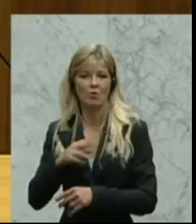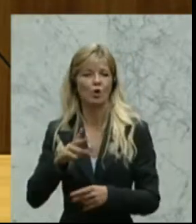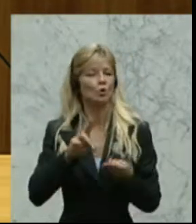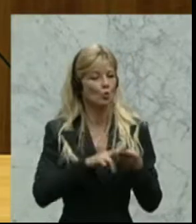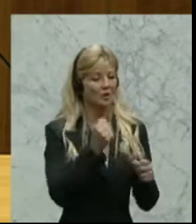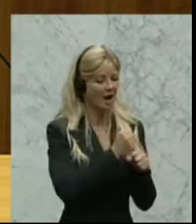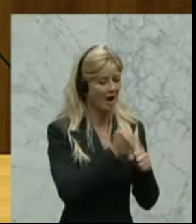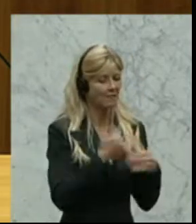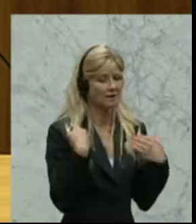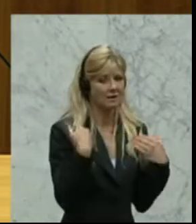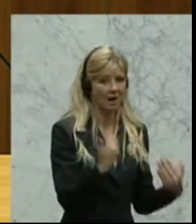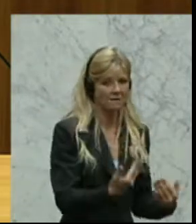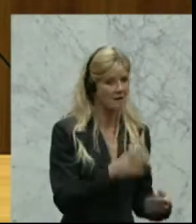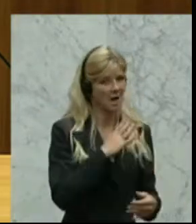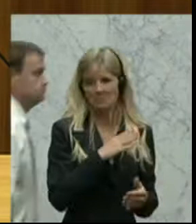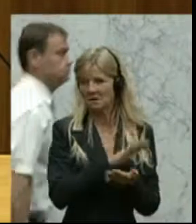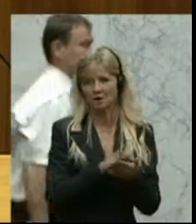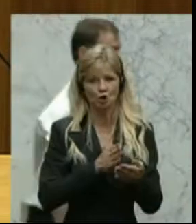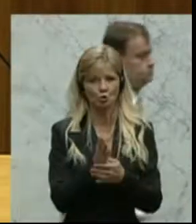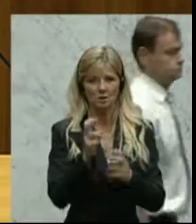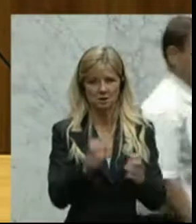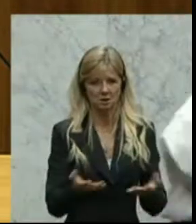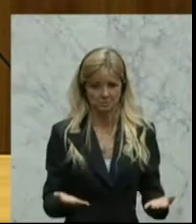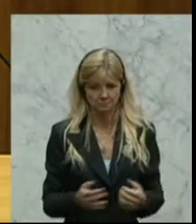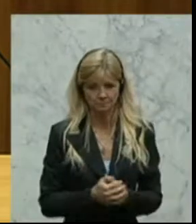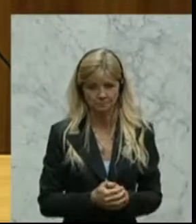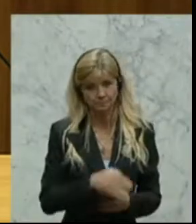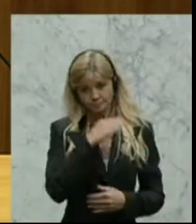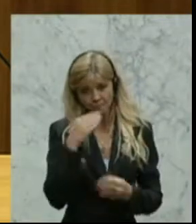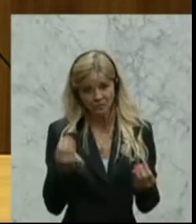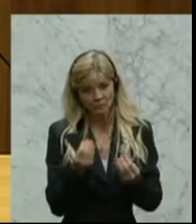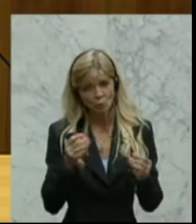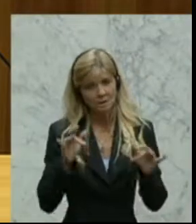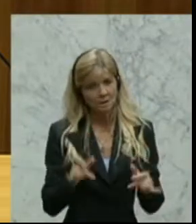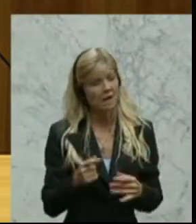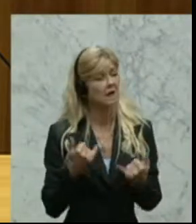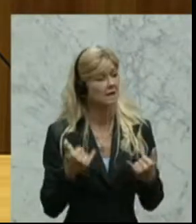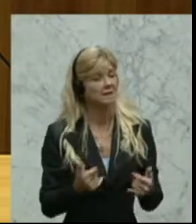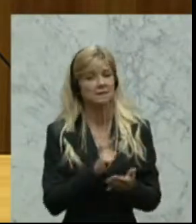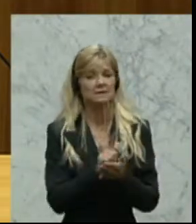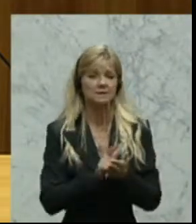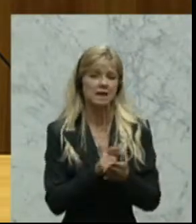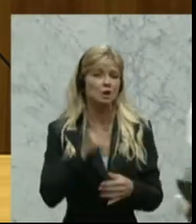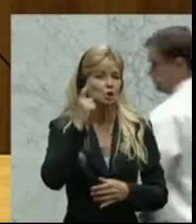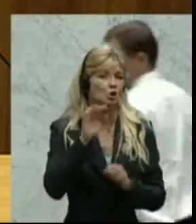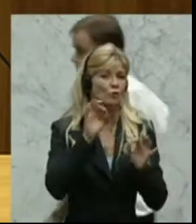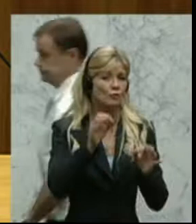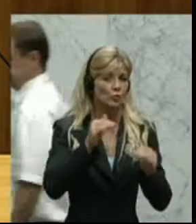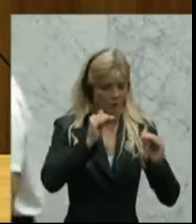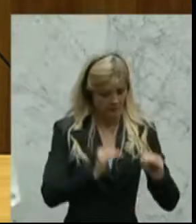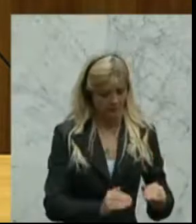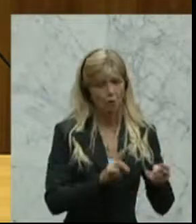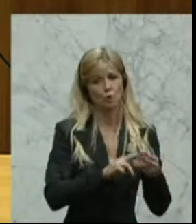und da sprechen eine Reihe von Gründen dafür, hoch an der Zeit, die Steuern für die unteren und mittleren Einkommen in diesem Lande